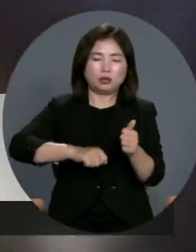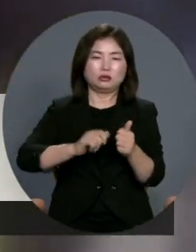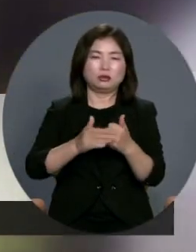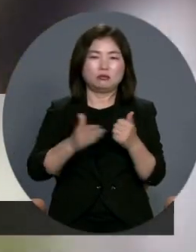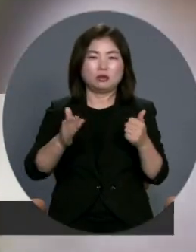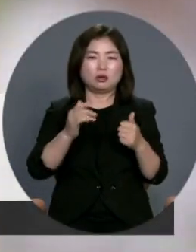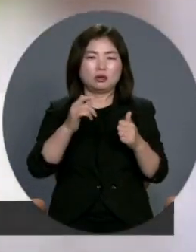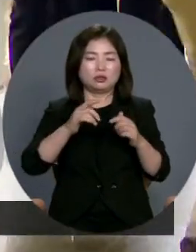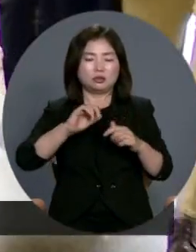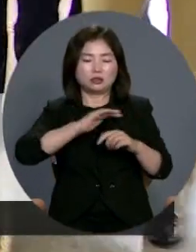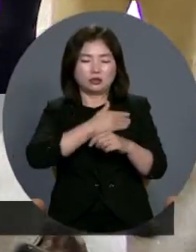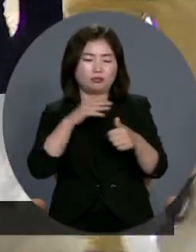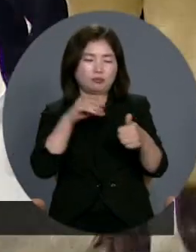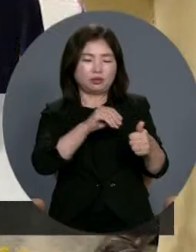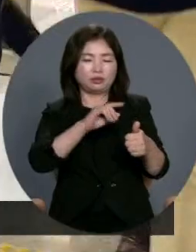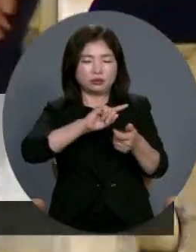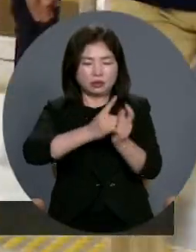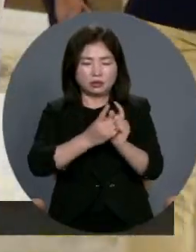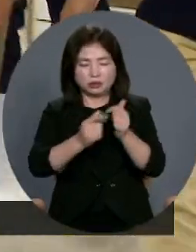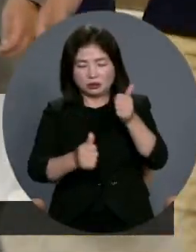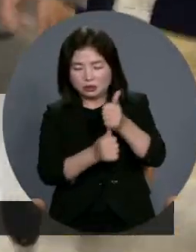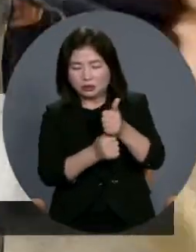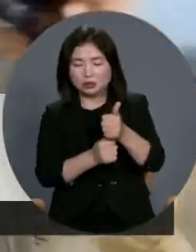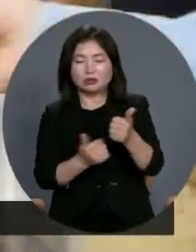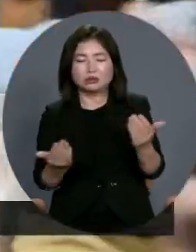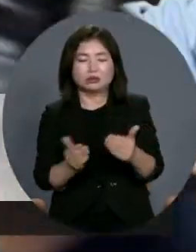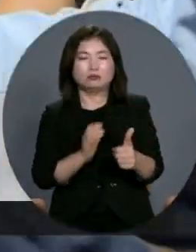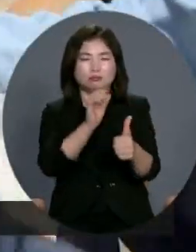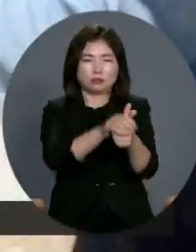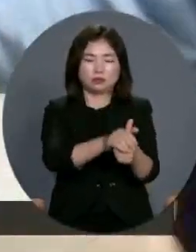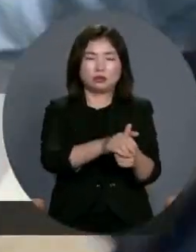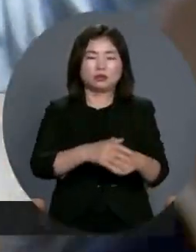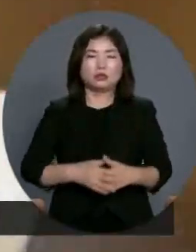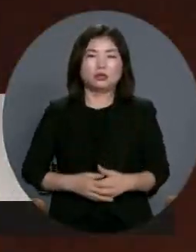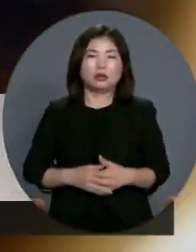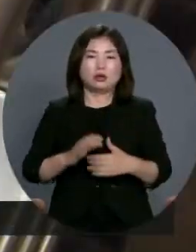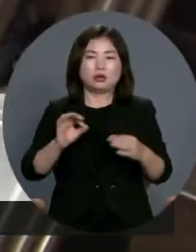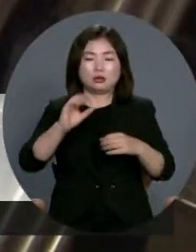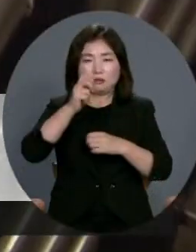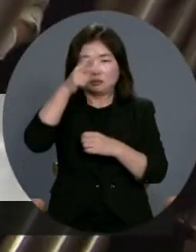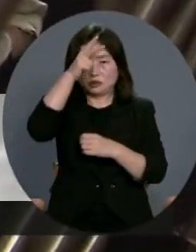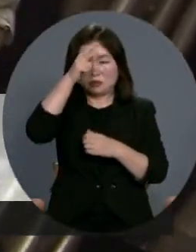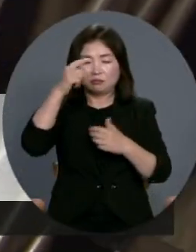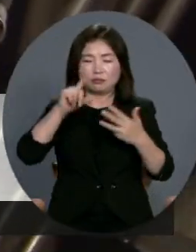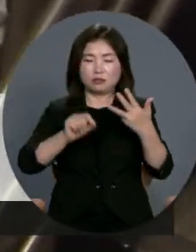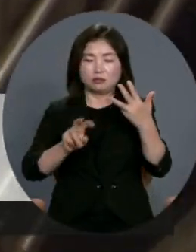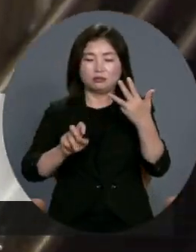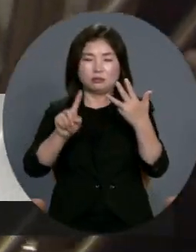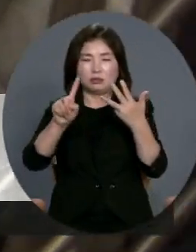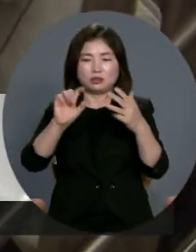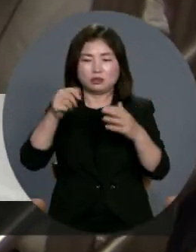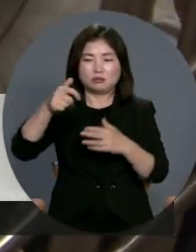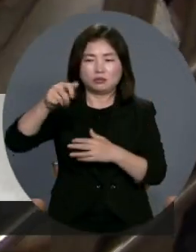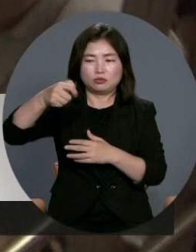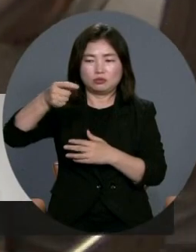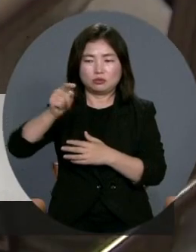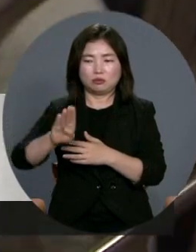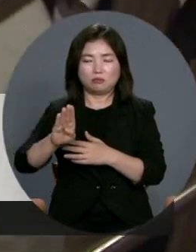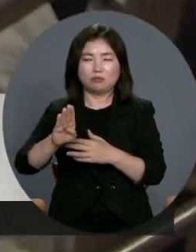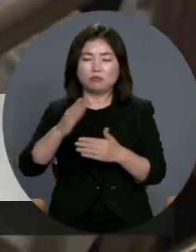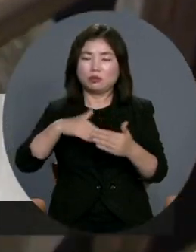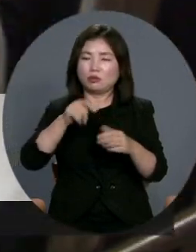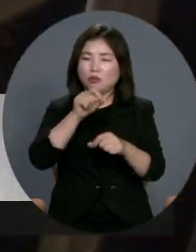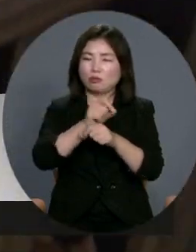정지돼 김천시는 부시장 권한대행 체제로 전환됐습니다 검찰은 지난 8월 31일 김충섭 시장을